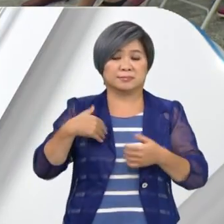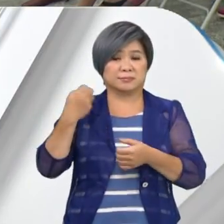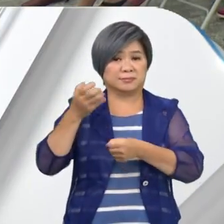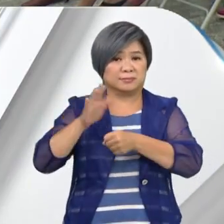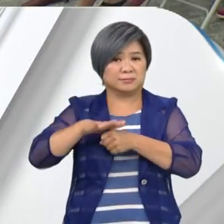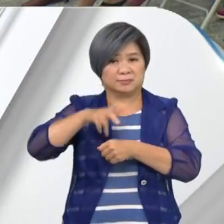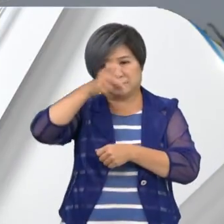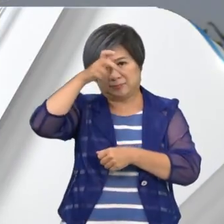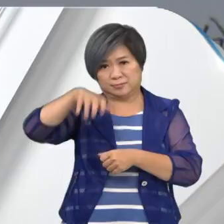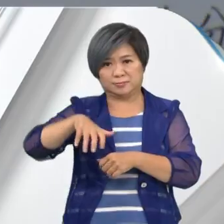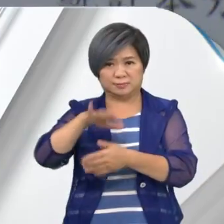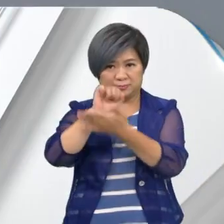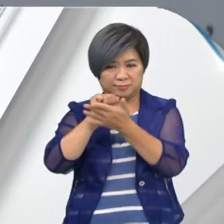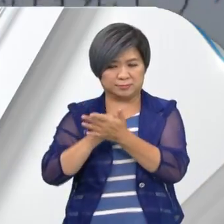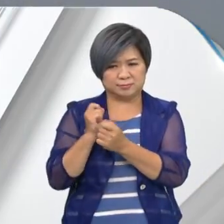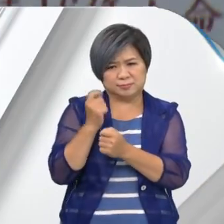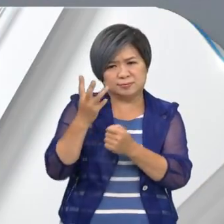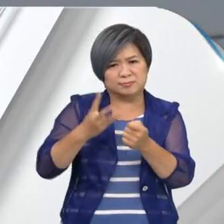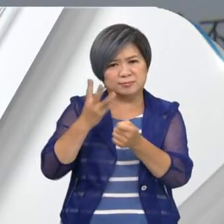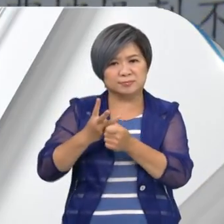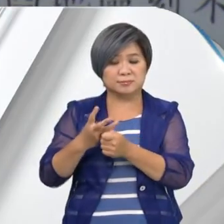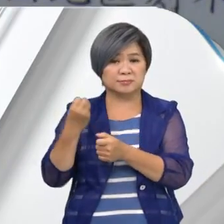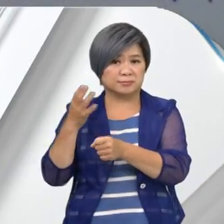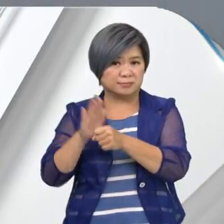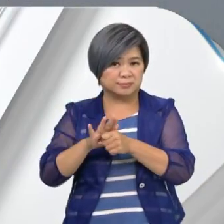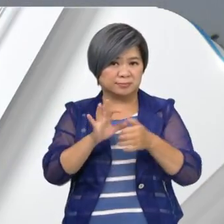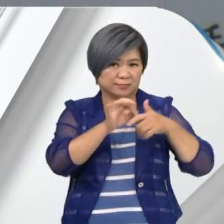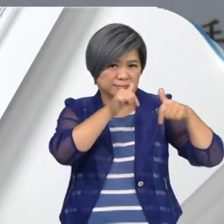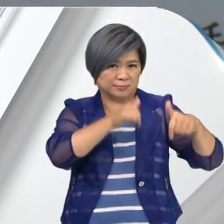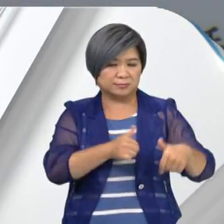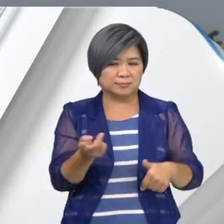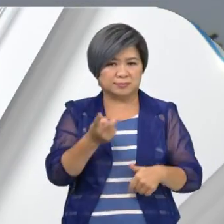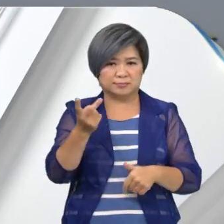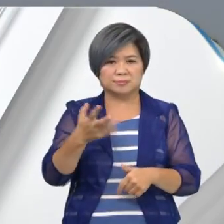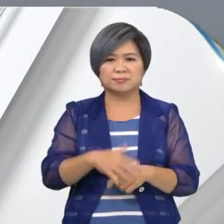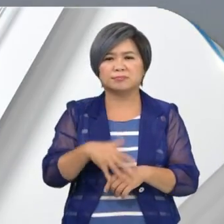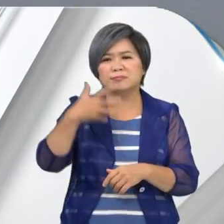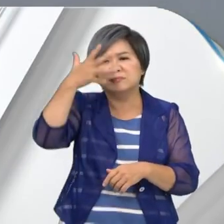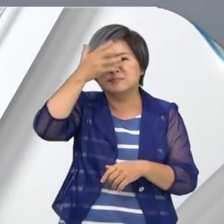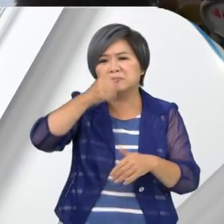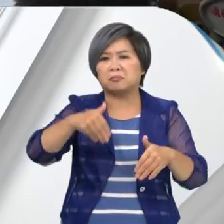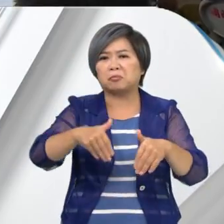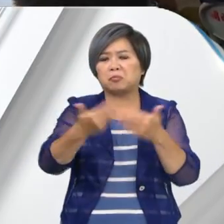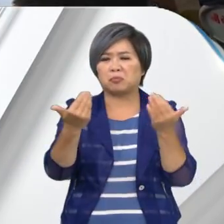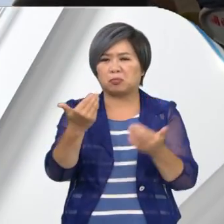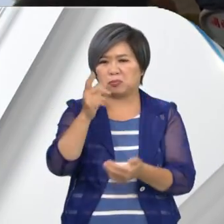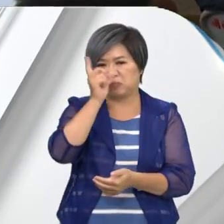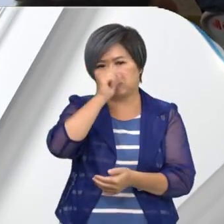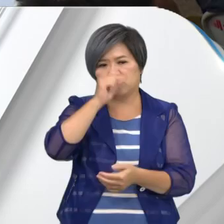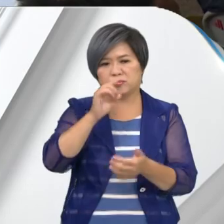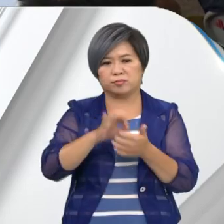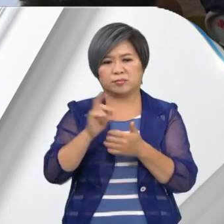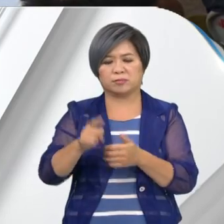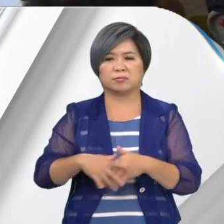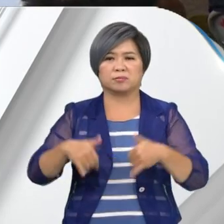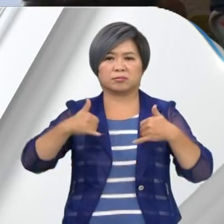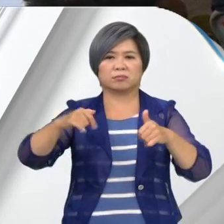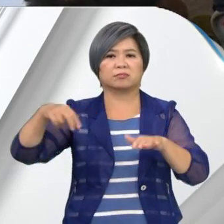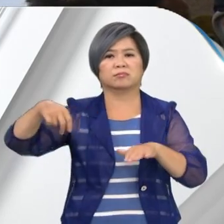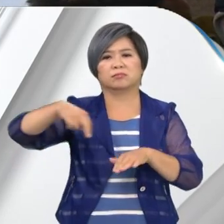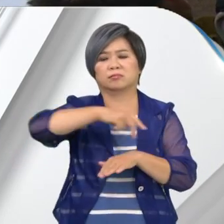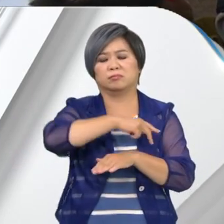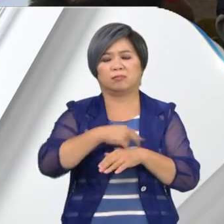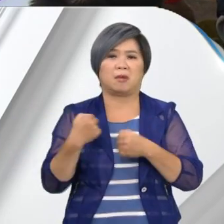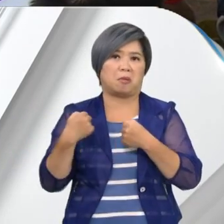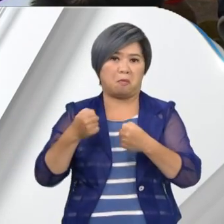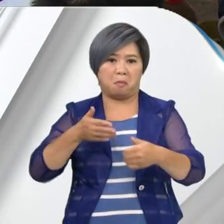析，一方面新埔和个关系天气，古年仔交通事故的类型，系出只韩国态度，本查被速度按